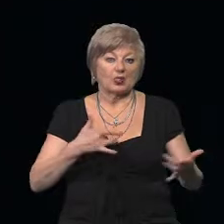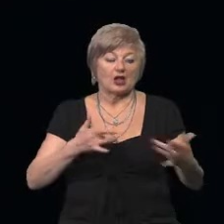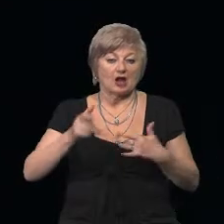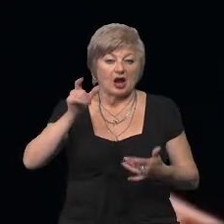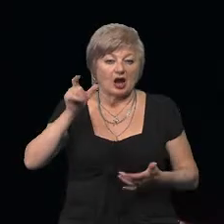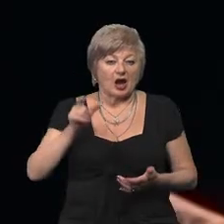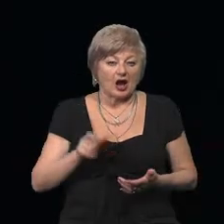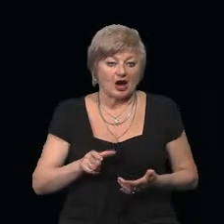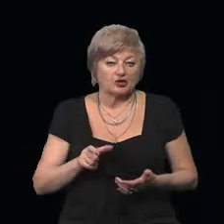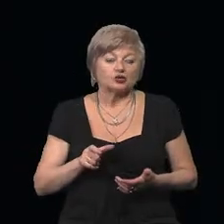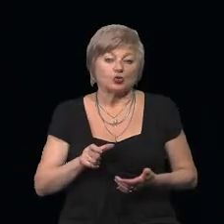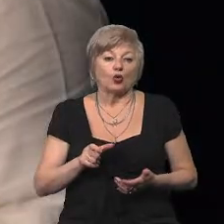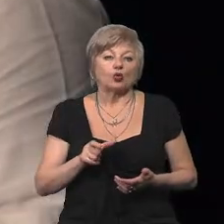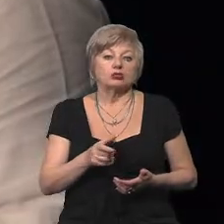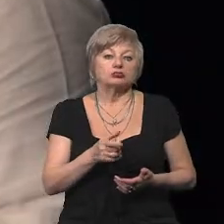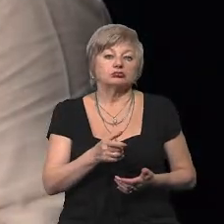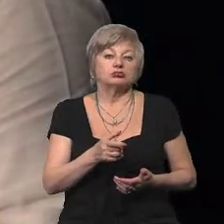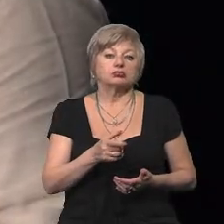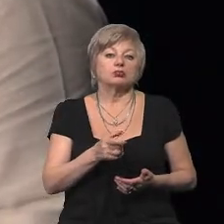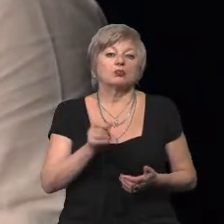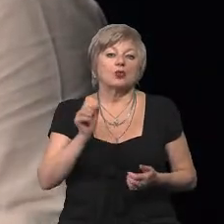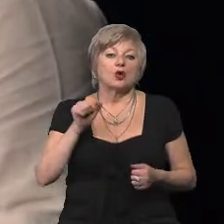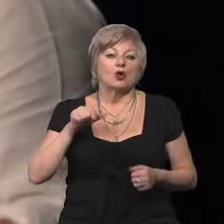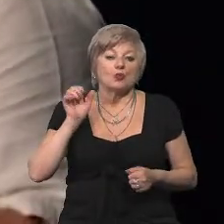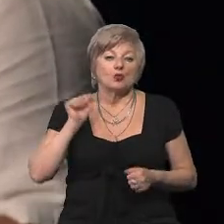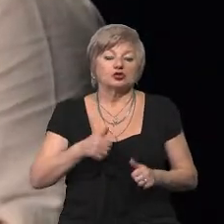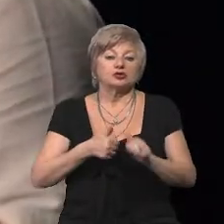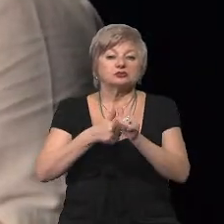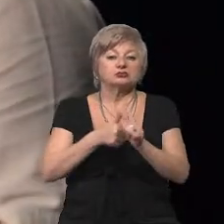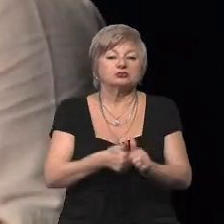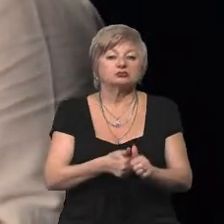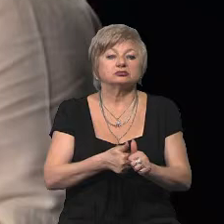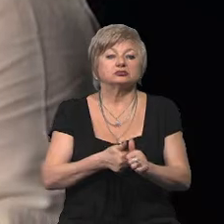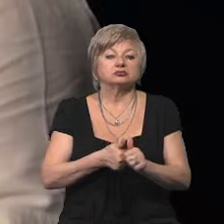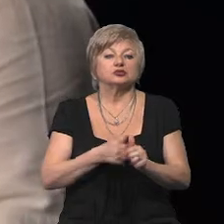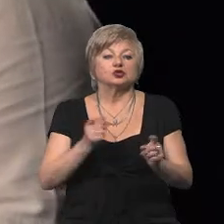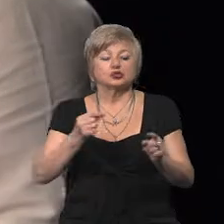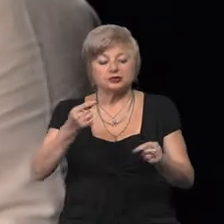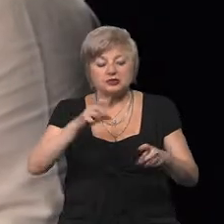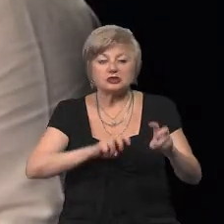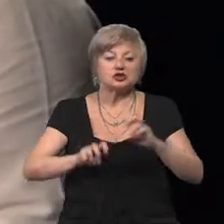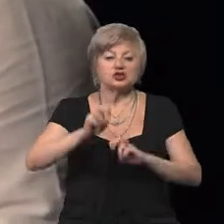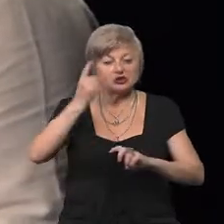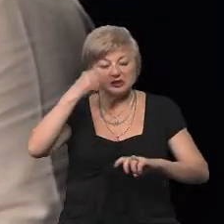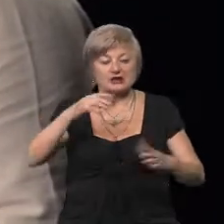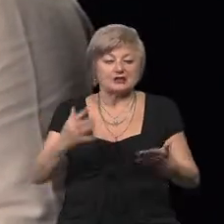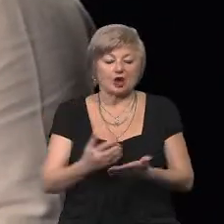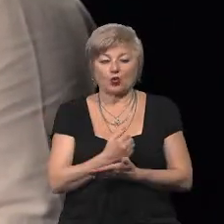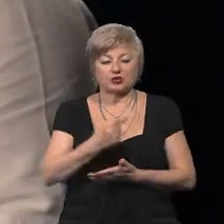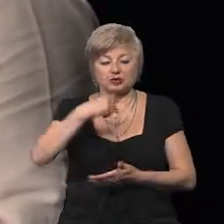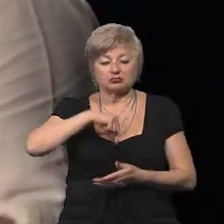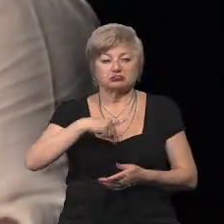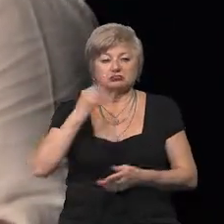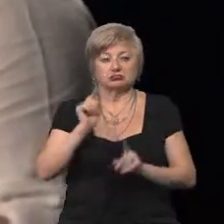неї. Да, и вокруг нее, то есть к ней пойдет определенный зритель. И вокруг нее находят под эту личность определенный